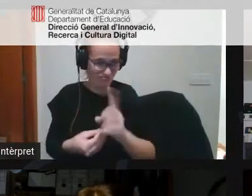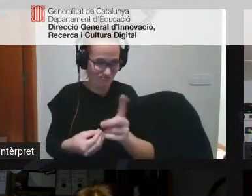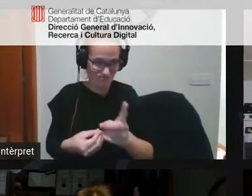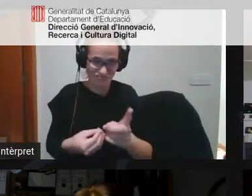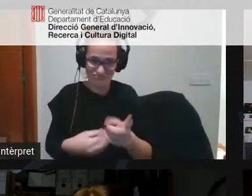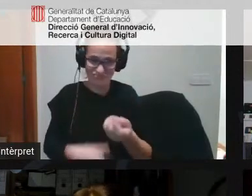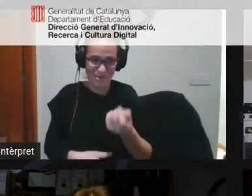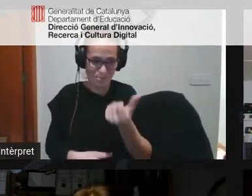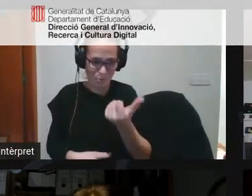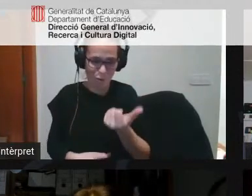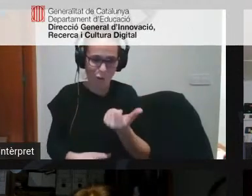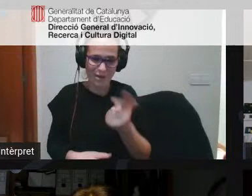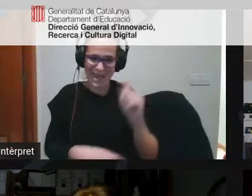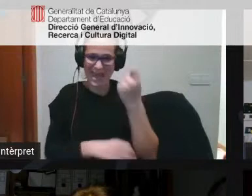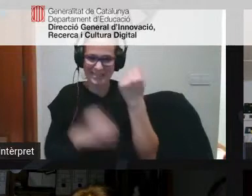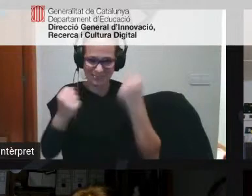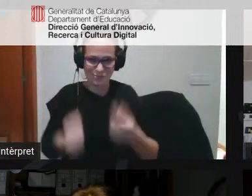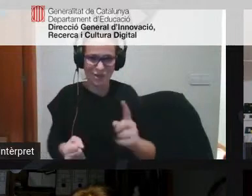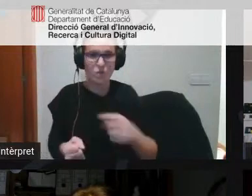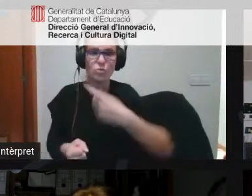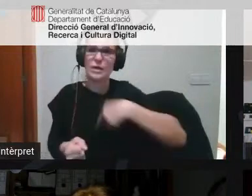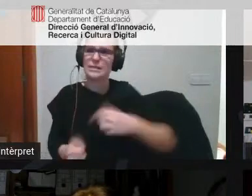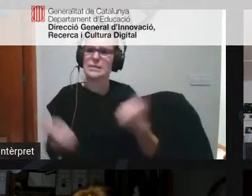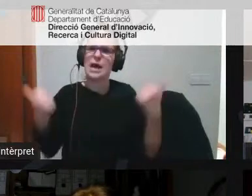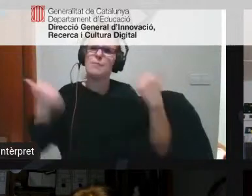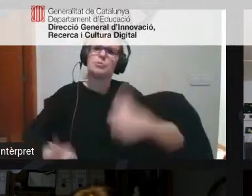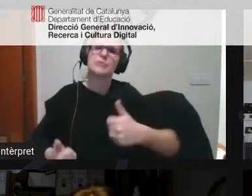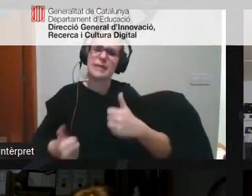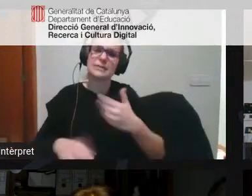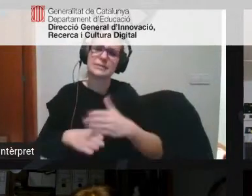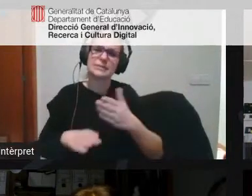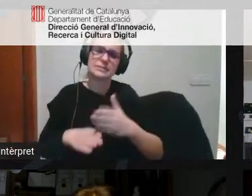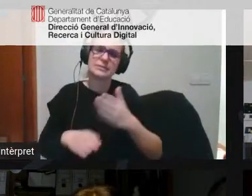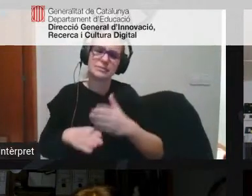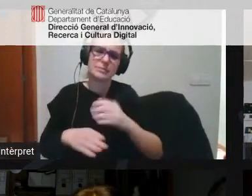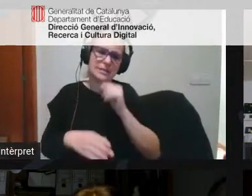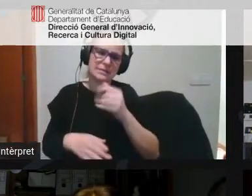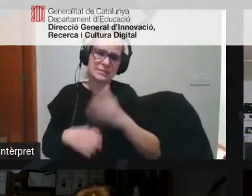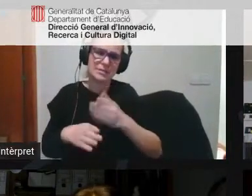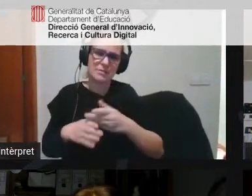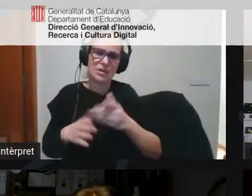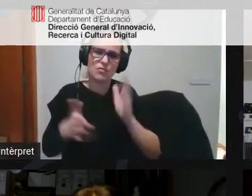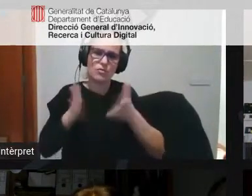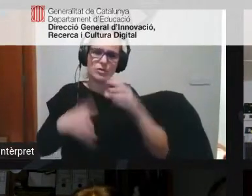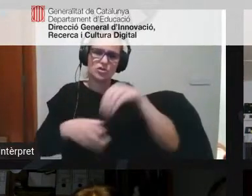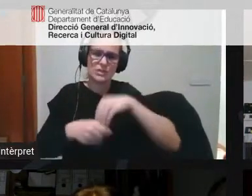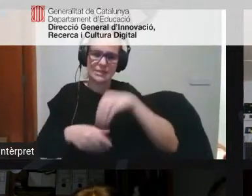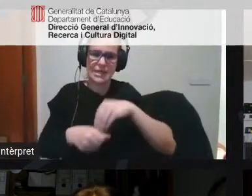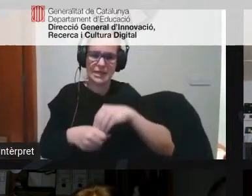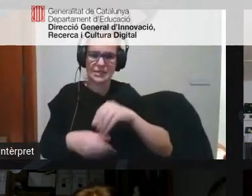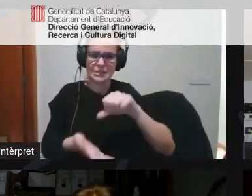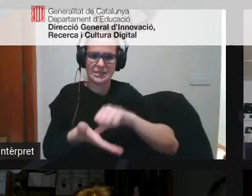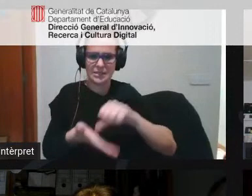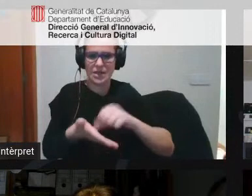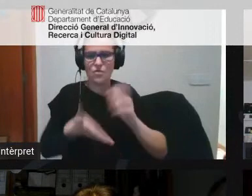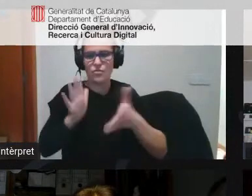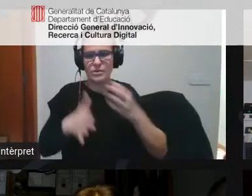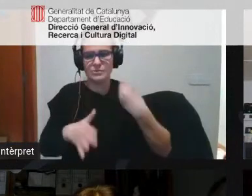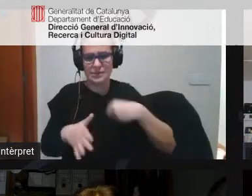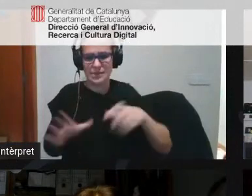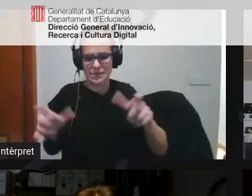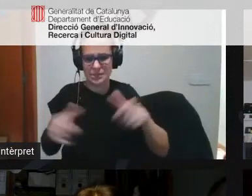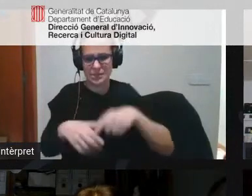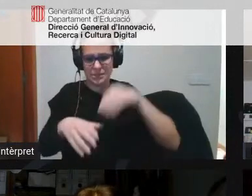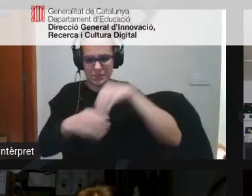èxit nosaltres hem apostat gairebé sempre per les formacions internes de centre és a dir formacions que fa el mateix personal